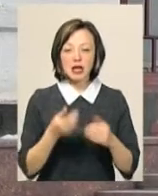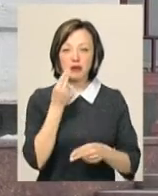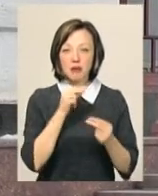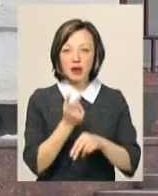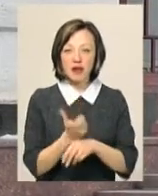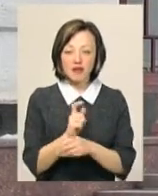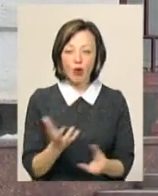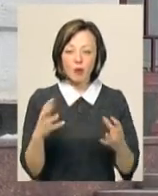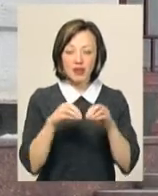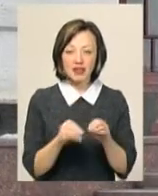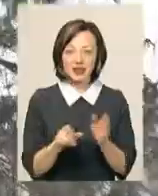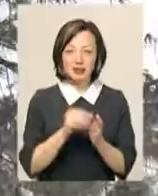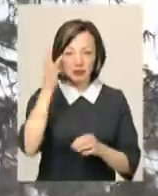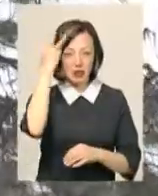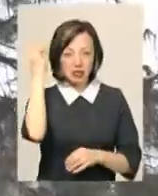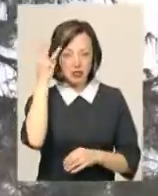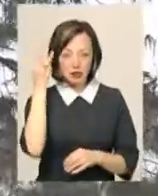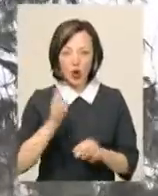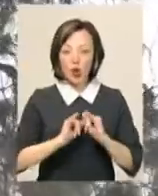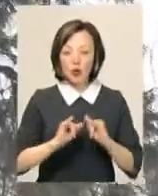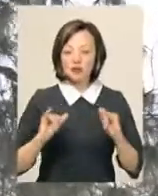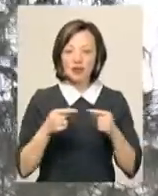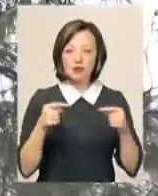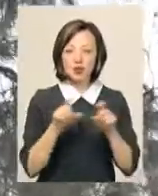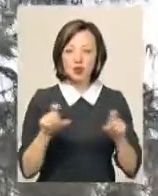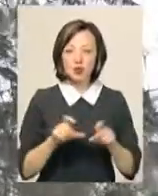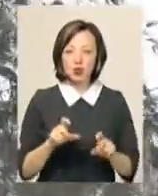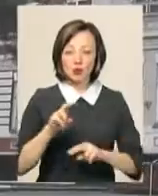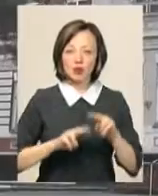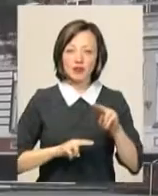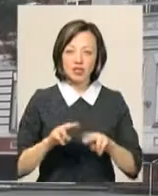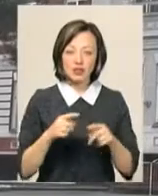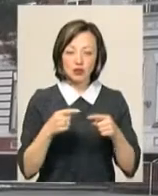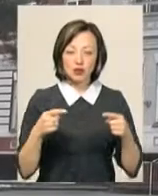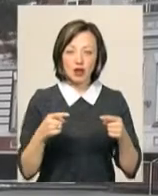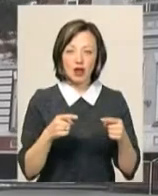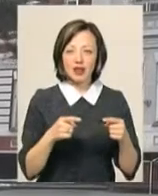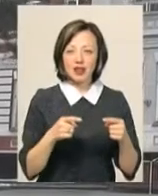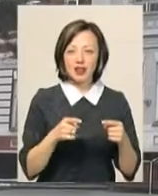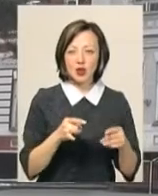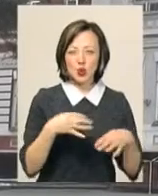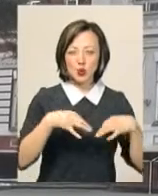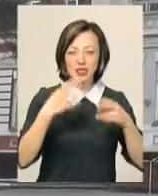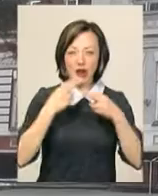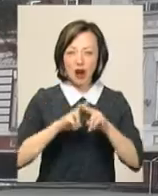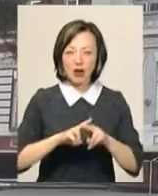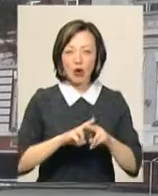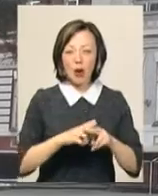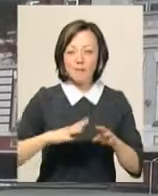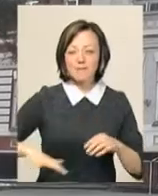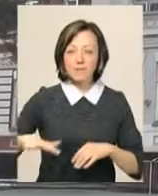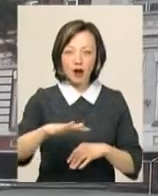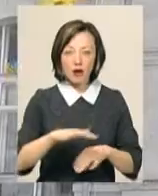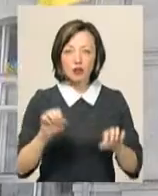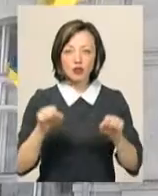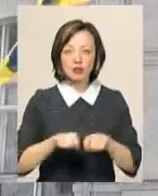об'єднання з Хмельницьким, розповідає Михайло Кривак, розвинена інфраструктура, будівництво індустріального парку, що відкриває перспективу створення нових